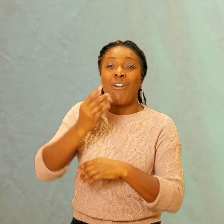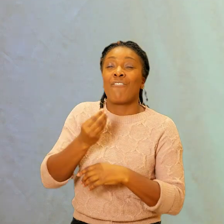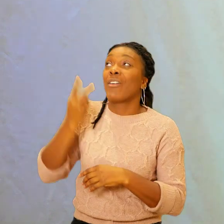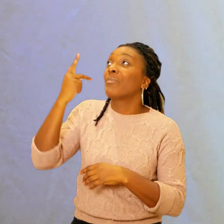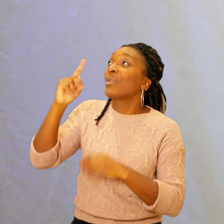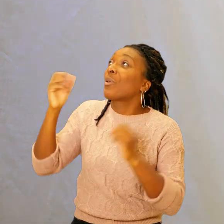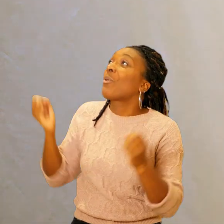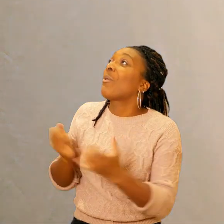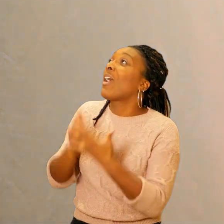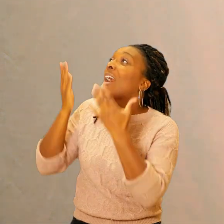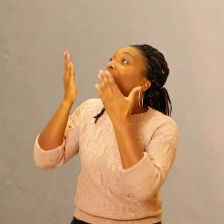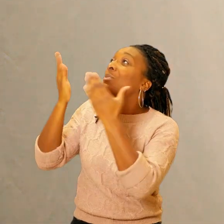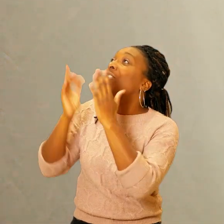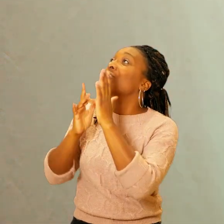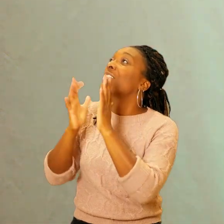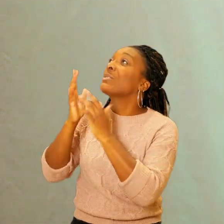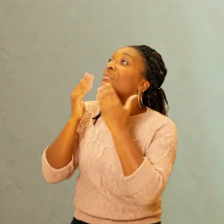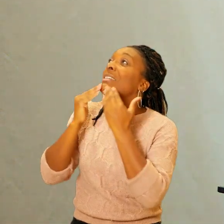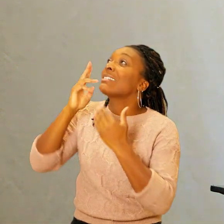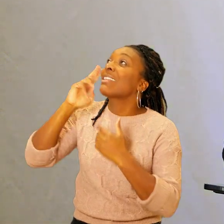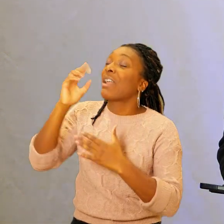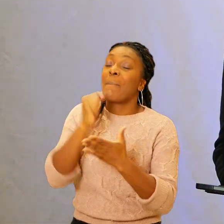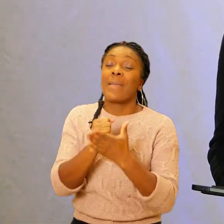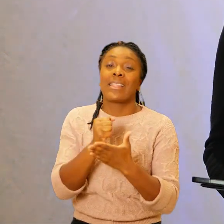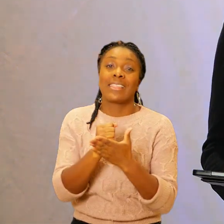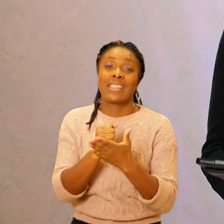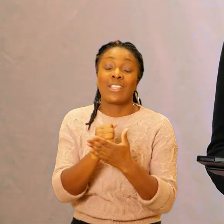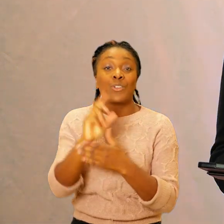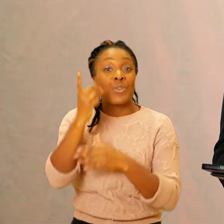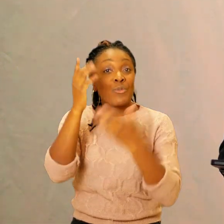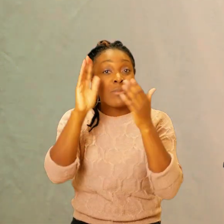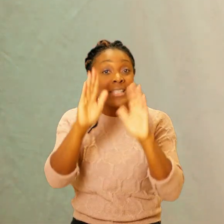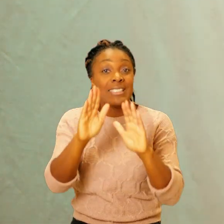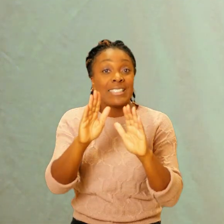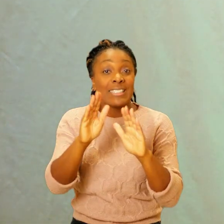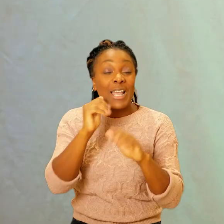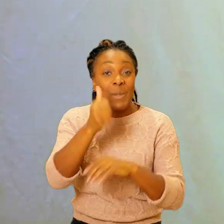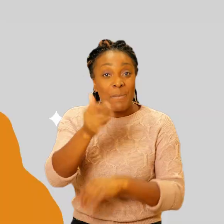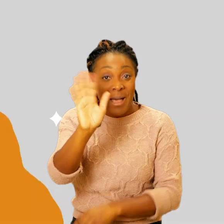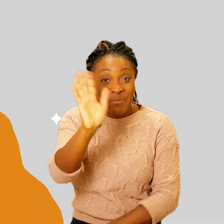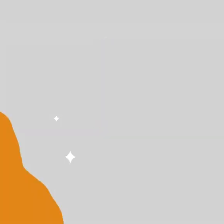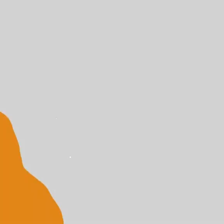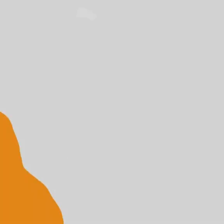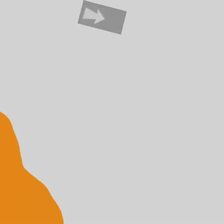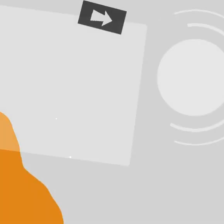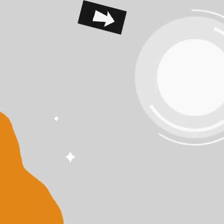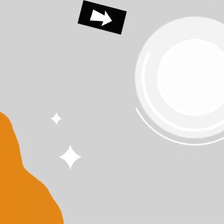Gloire à toi Jésus. Merci Seigneur. Amen. Que Dieu vous bénisse. On se retrouve demain.